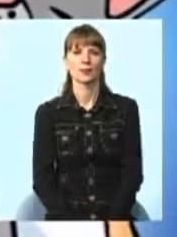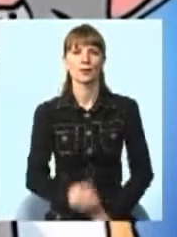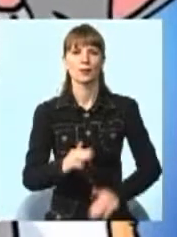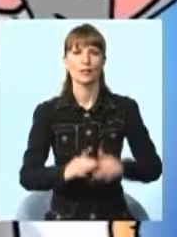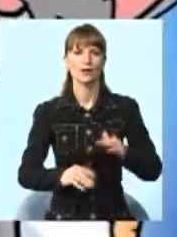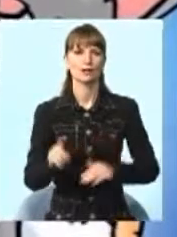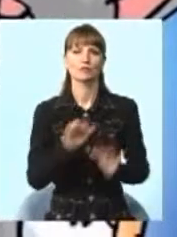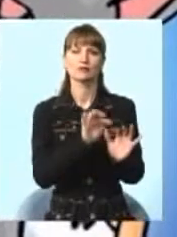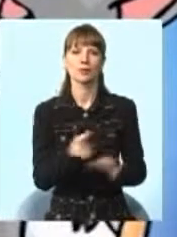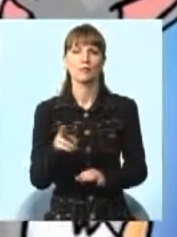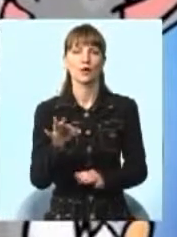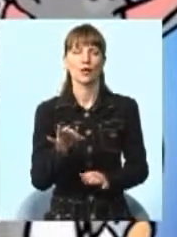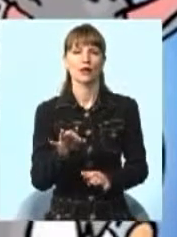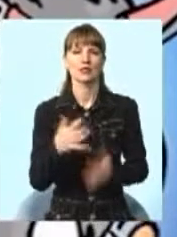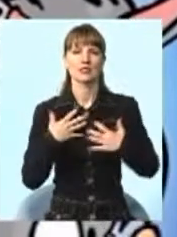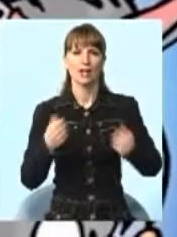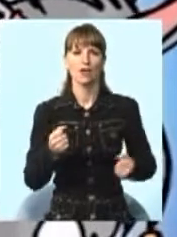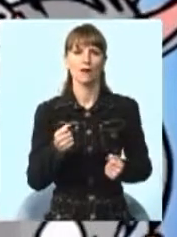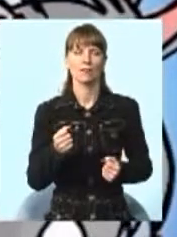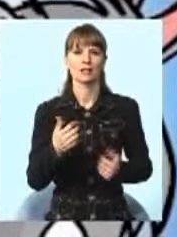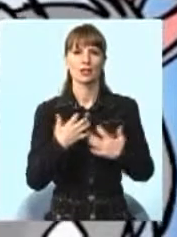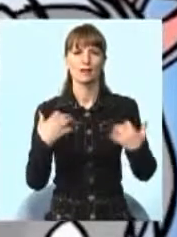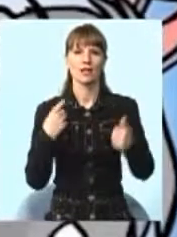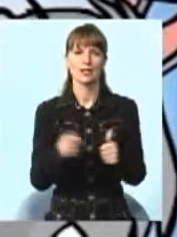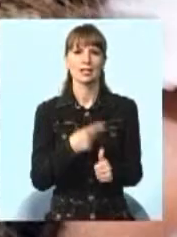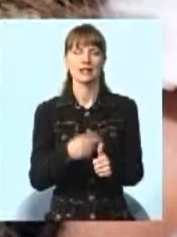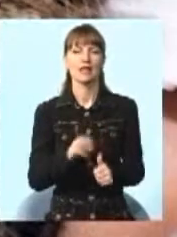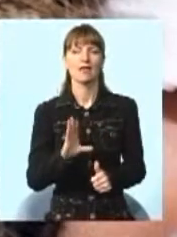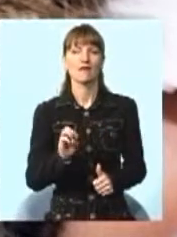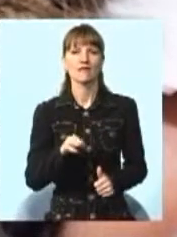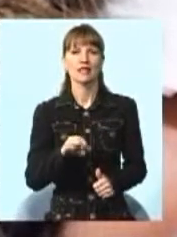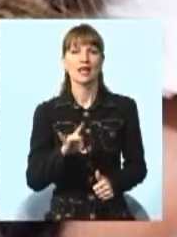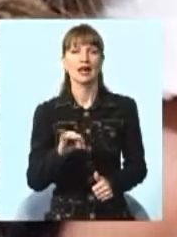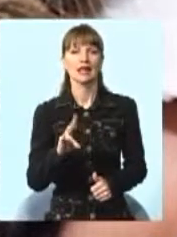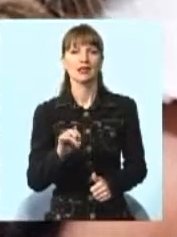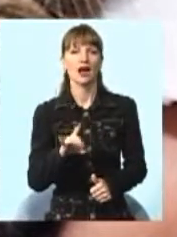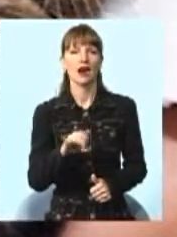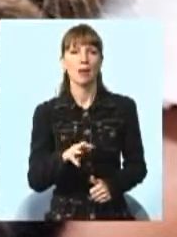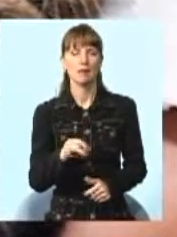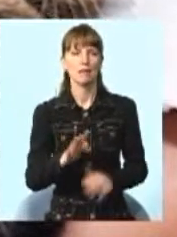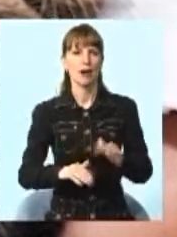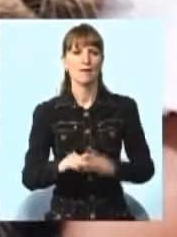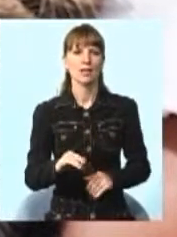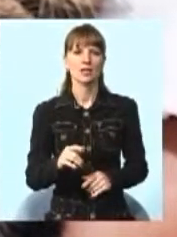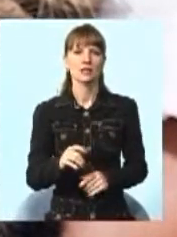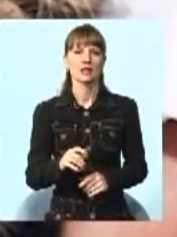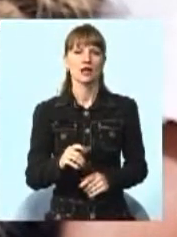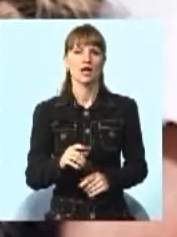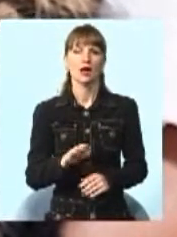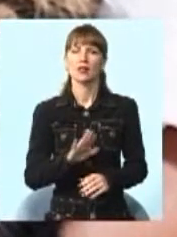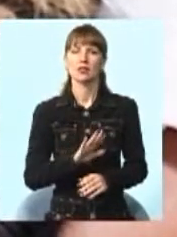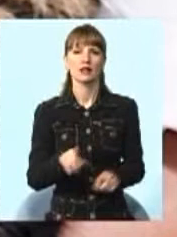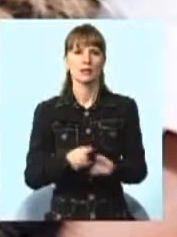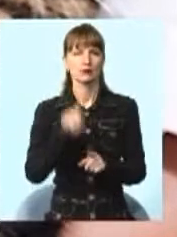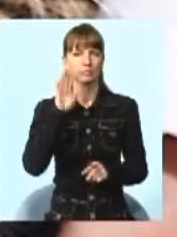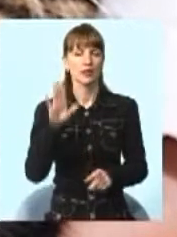Професіоналів, що піклуються про здоров'я братів наших менших, називають ветеринарами. Професія ветеринарів не така вже й популярна, адже не кожному